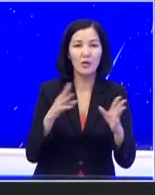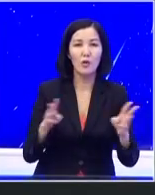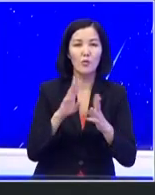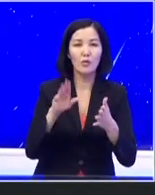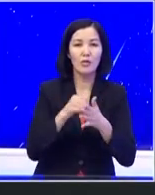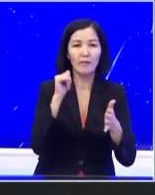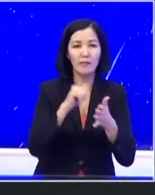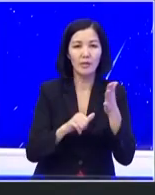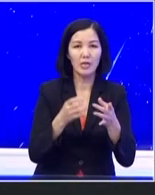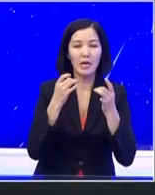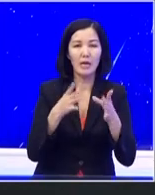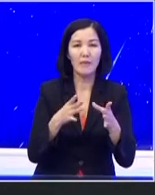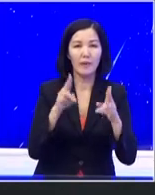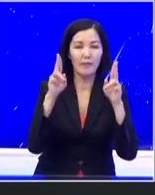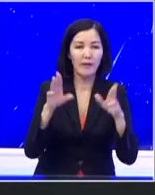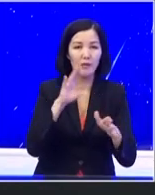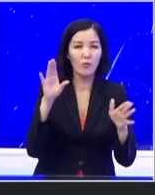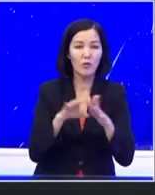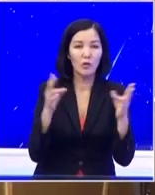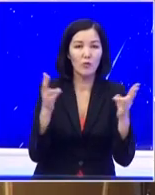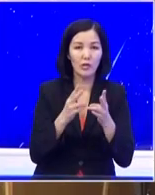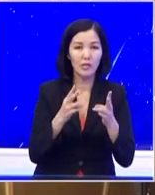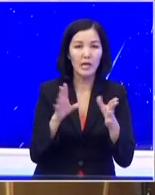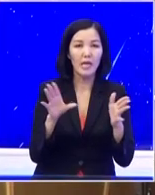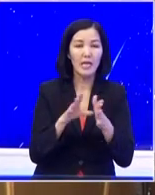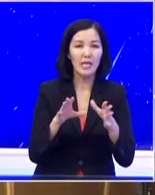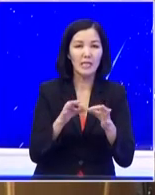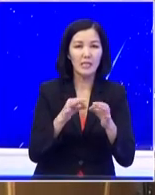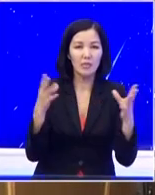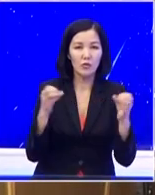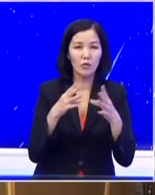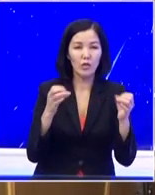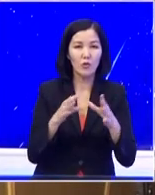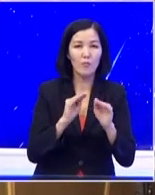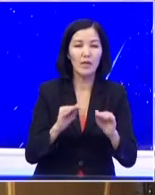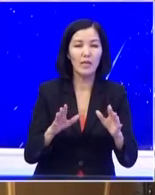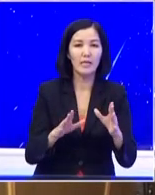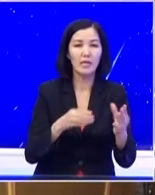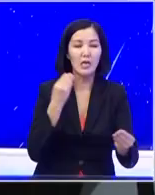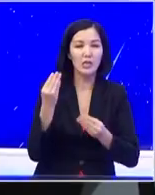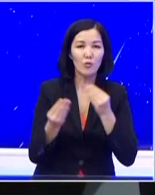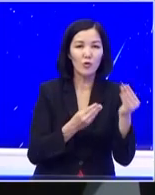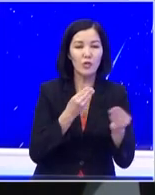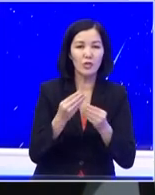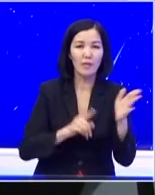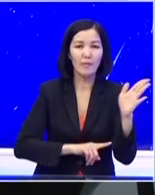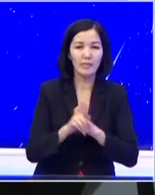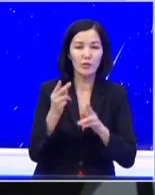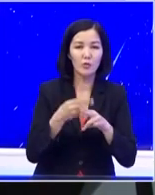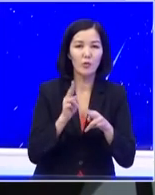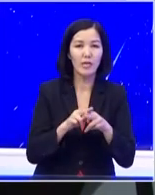негізгі себептері қарапайым сақтық ережелерінің орындалмауы, электр сымдарының тұйықталуы мен балалардың шалағайлығынан